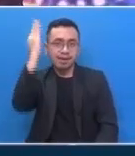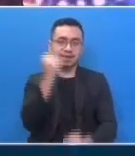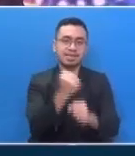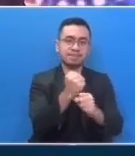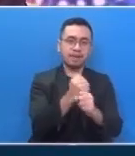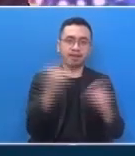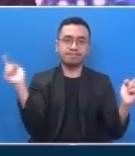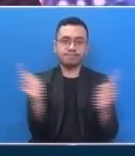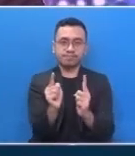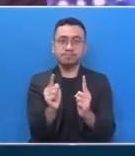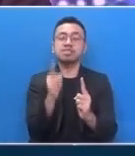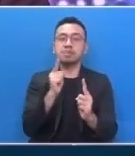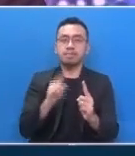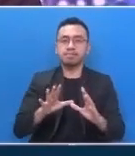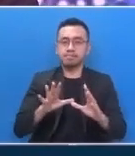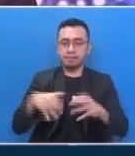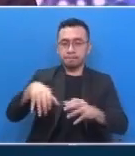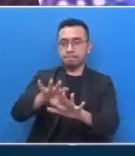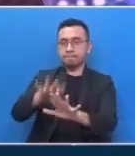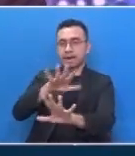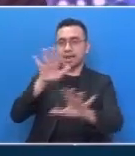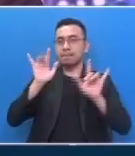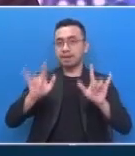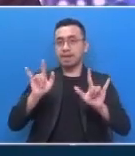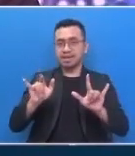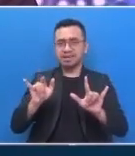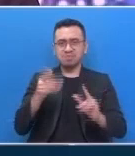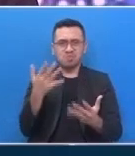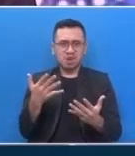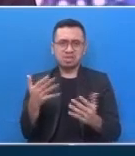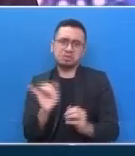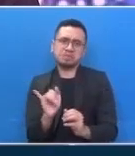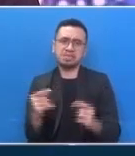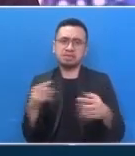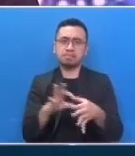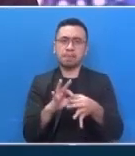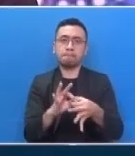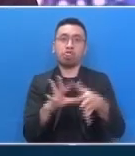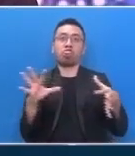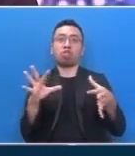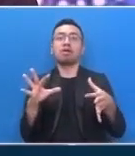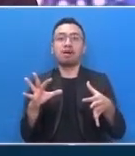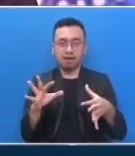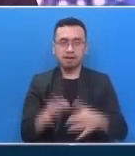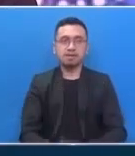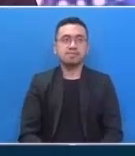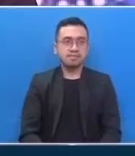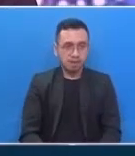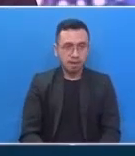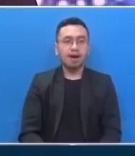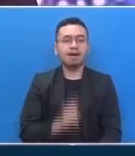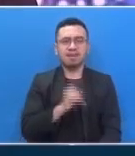kita lihat sebagai sama-sama kader PDI Perjuangan ini renggang begitu ya usai beda pendapat kemarin kalau rasa kesal